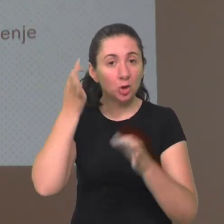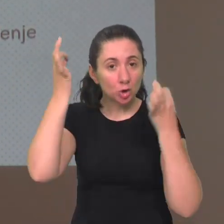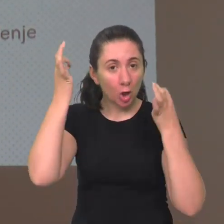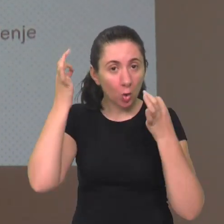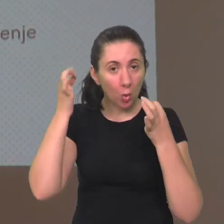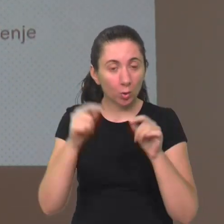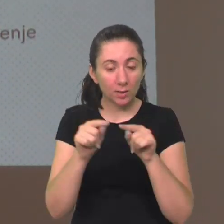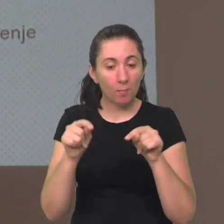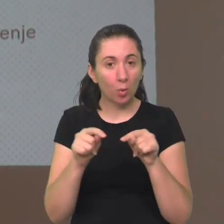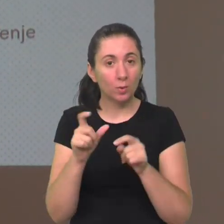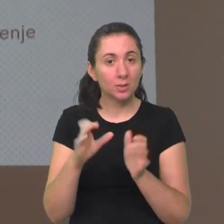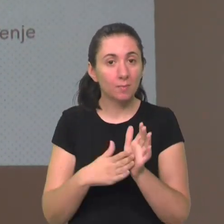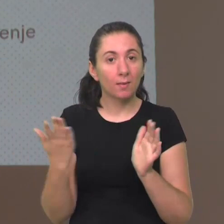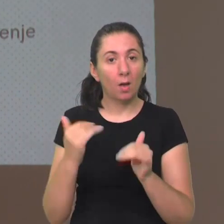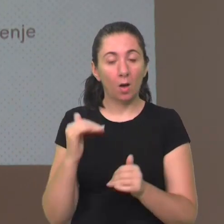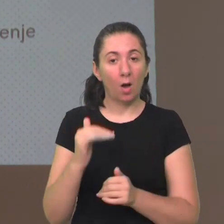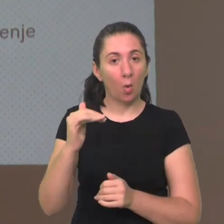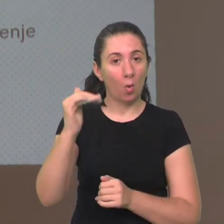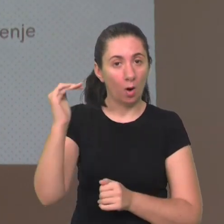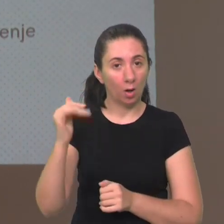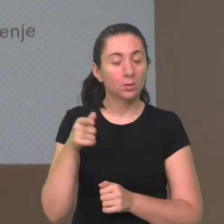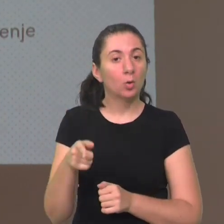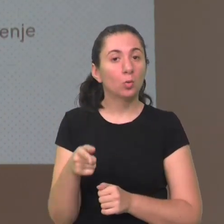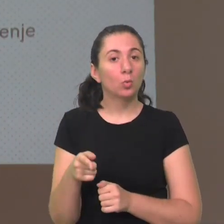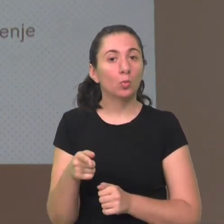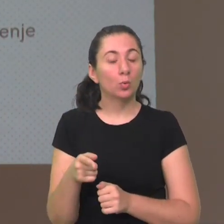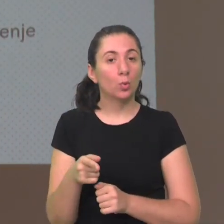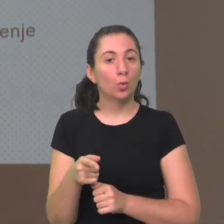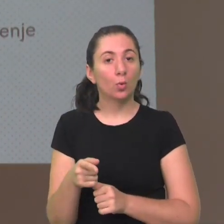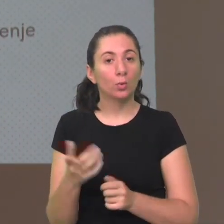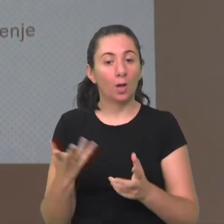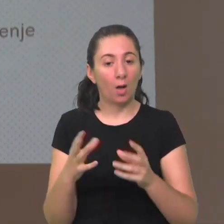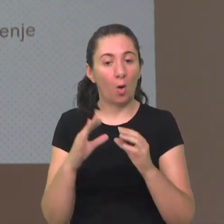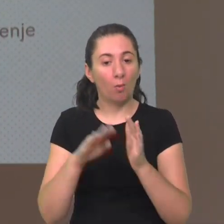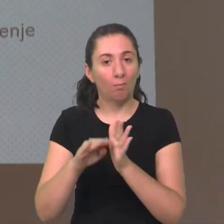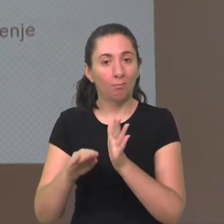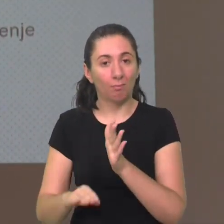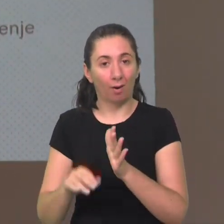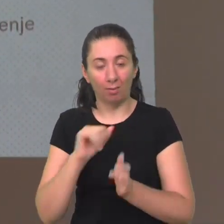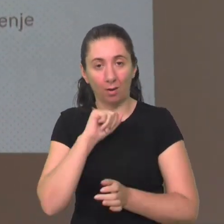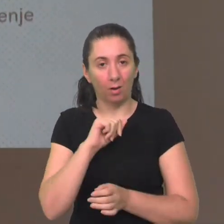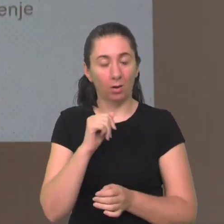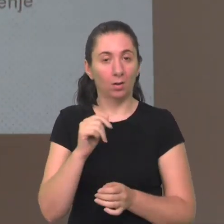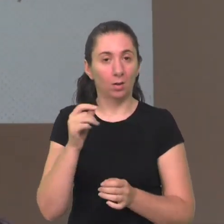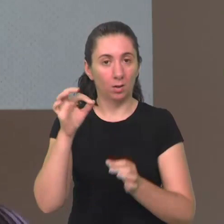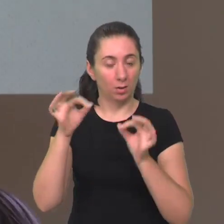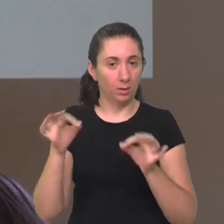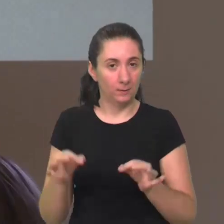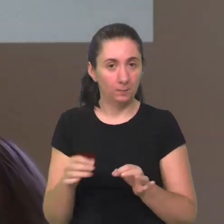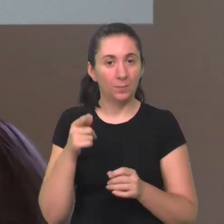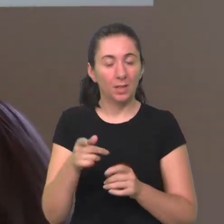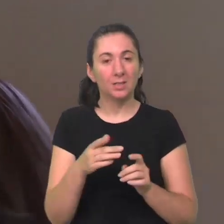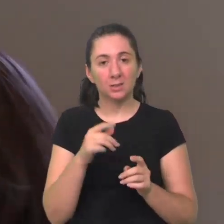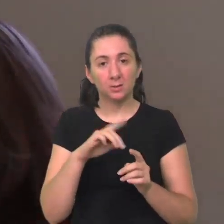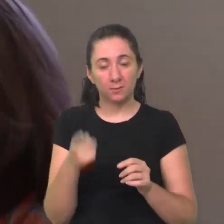po kvadratnom centimetru nego kako rastamo, jer to se onda razređuje. Taj svaki